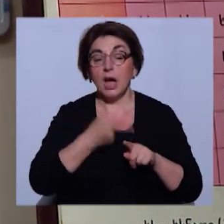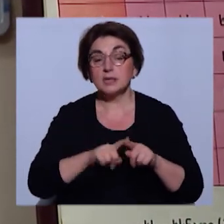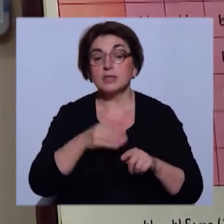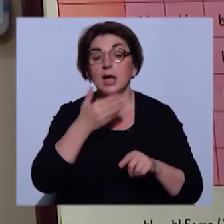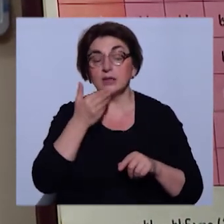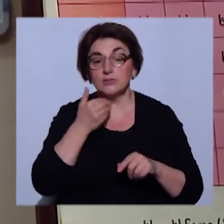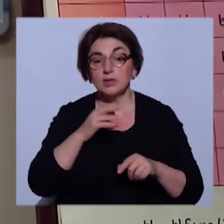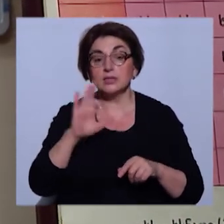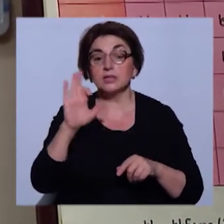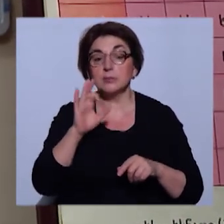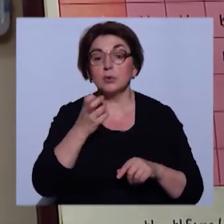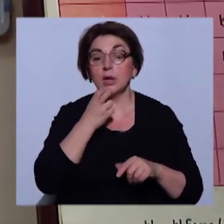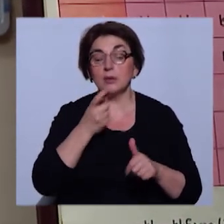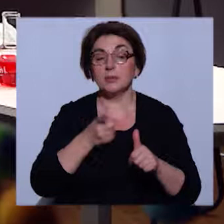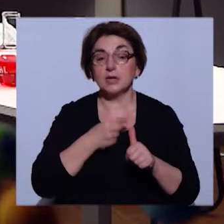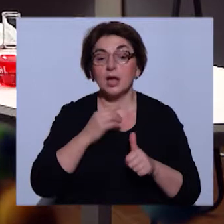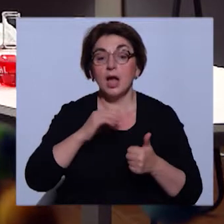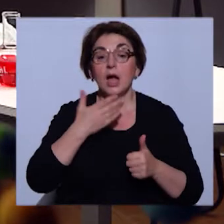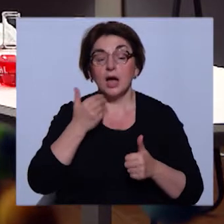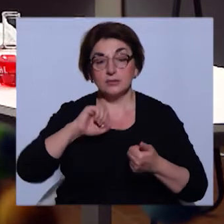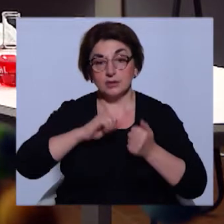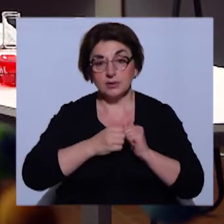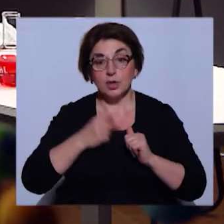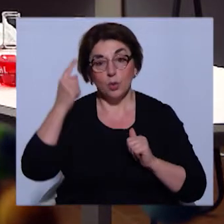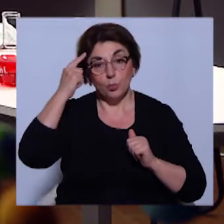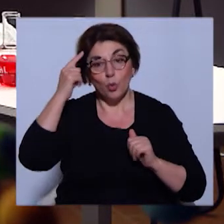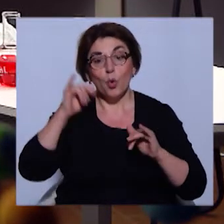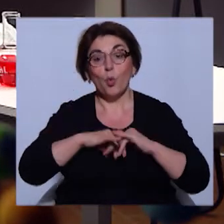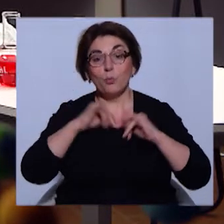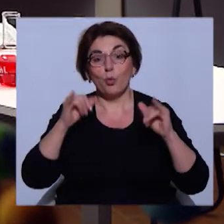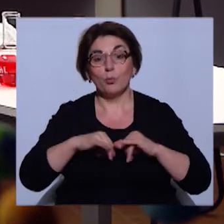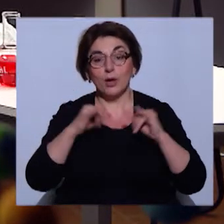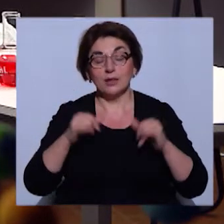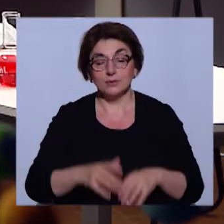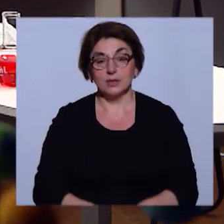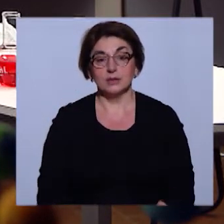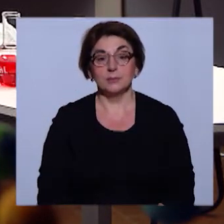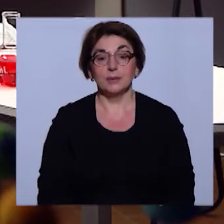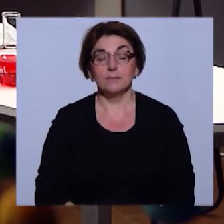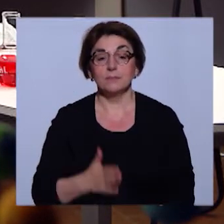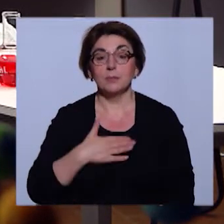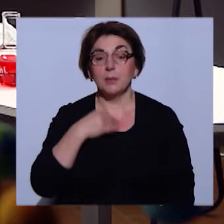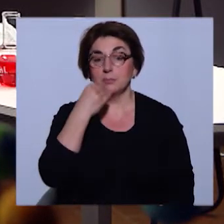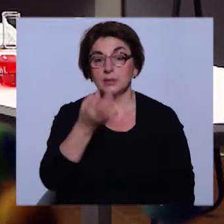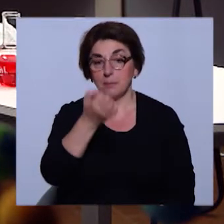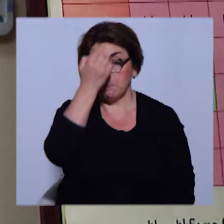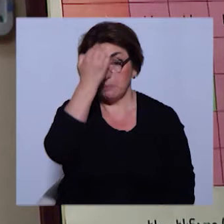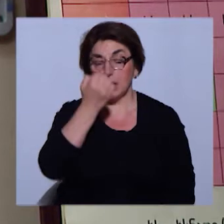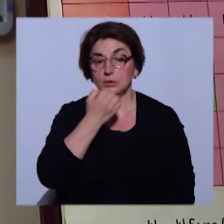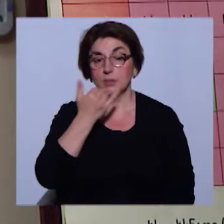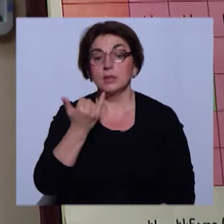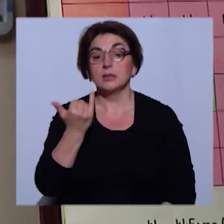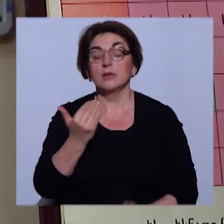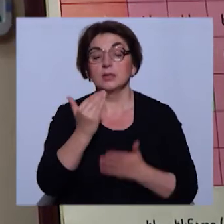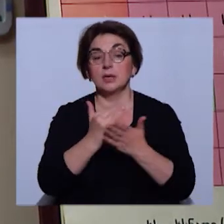ელემენტების სახელებსაც ადვილად დავიმახსოვრებთ და გონებაც კიდე უფრო გაგვივარჯიშდება ამ მიმართულებით. მე მინდა მადლობა